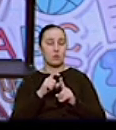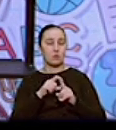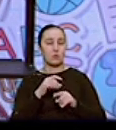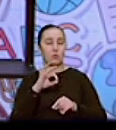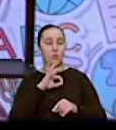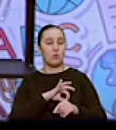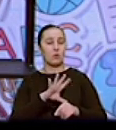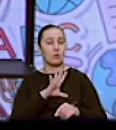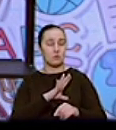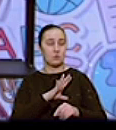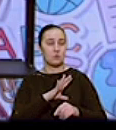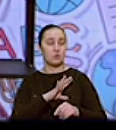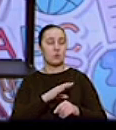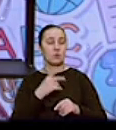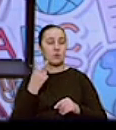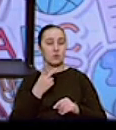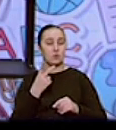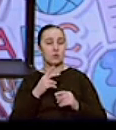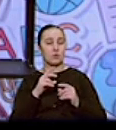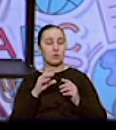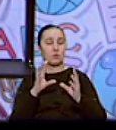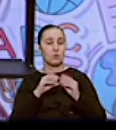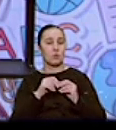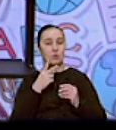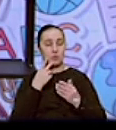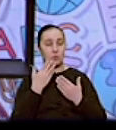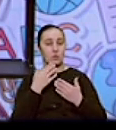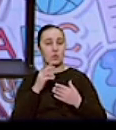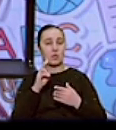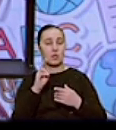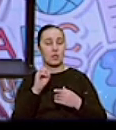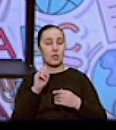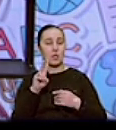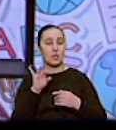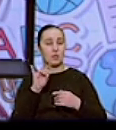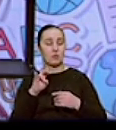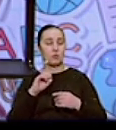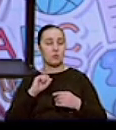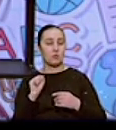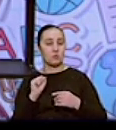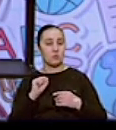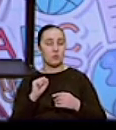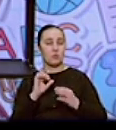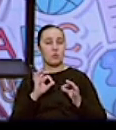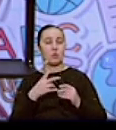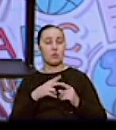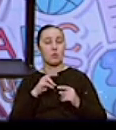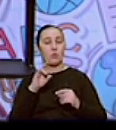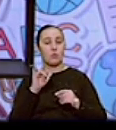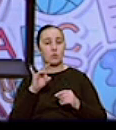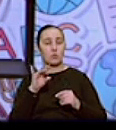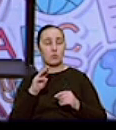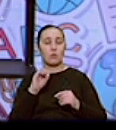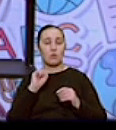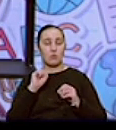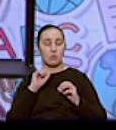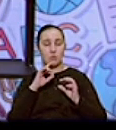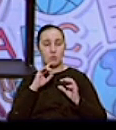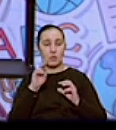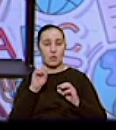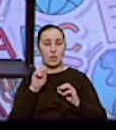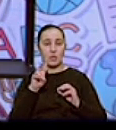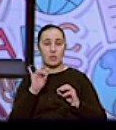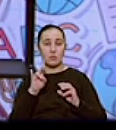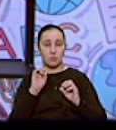ma'nosida qo'llanilgan. İkinci birikmani o'qiymiz. Qalin o'rtoq. O'rtoq qalin bo'lishi